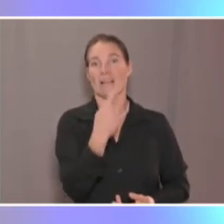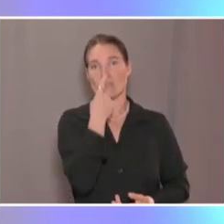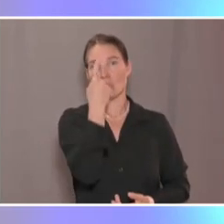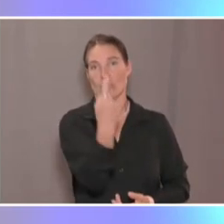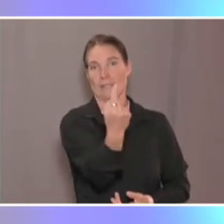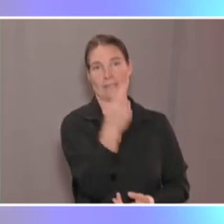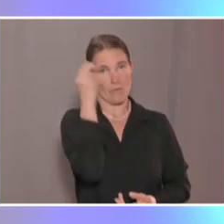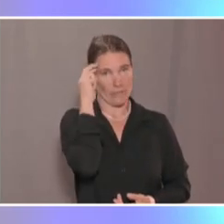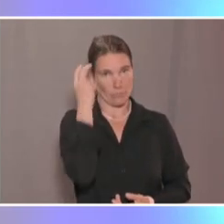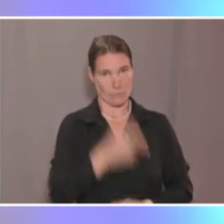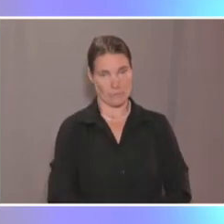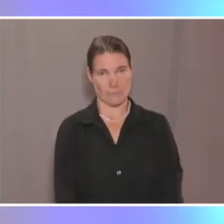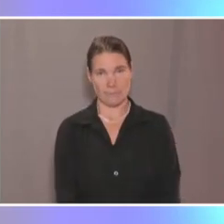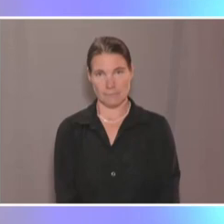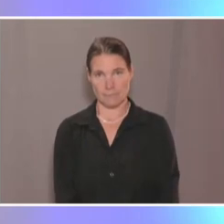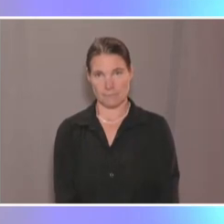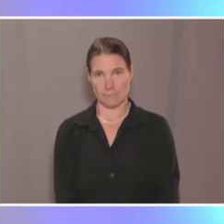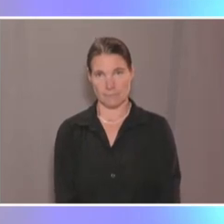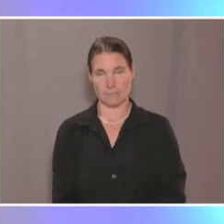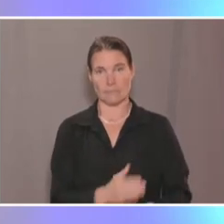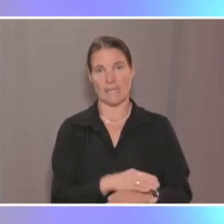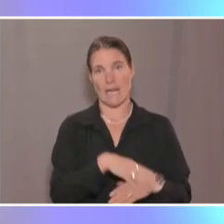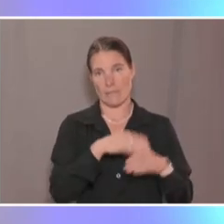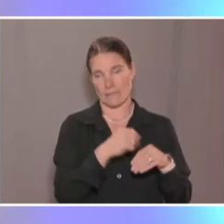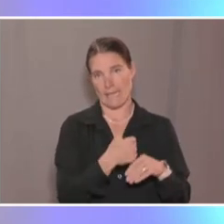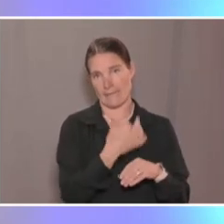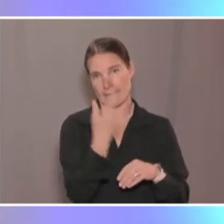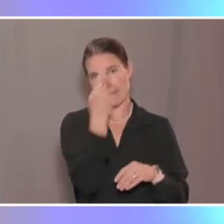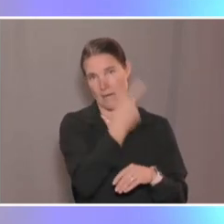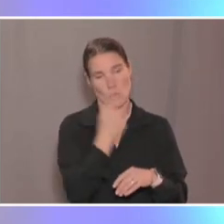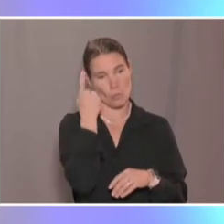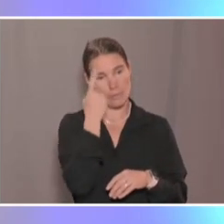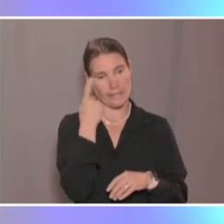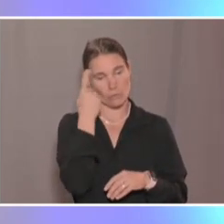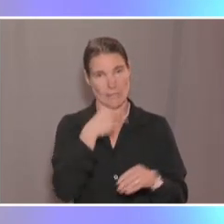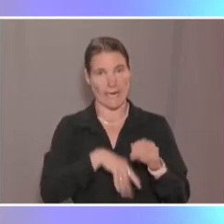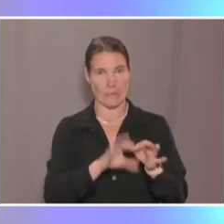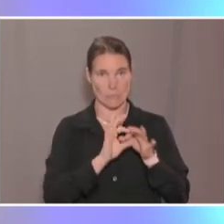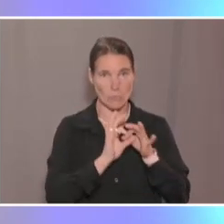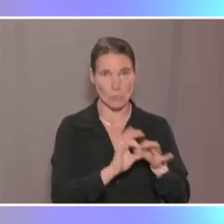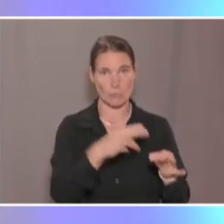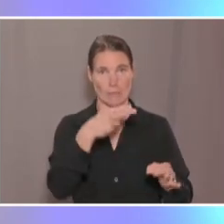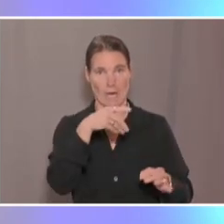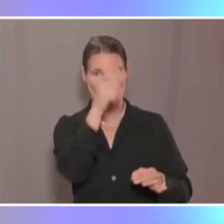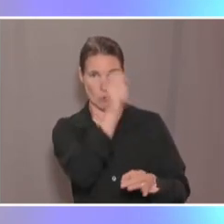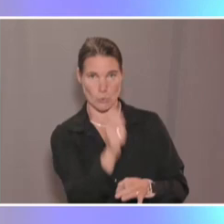nicht. Schon in den ersten Jahren gab es Überlegungen, ein einführendes PH-Studium, um ein fachbezogenes